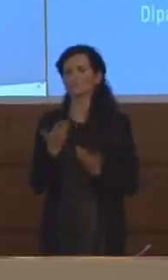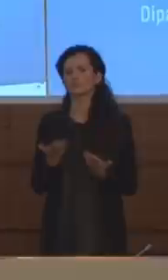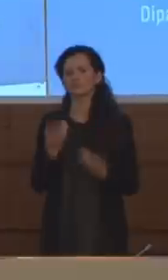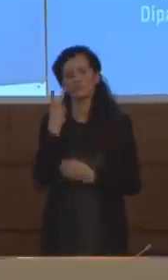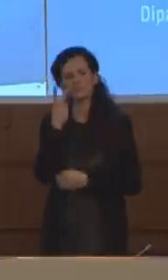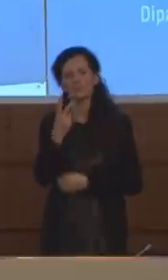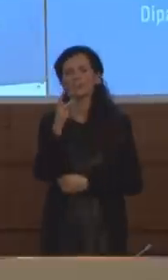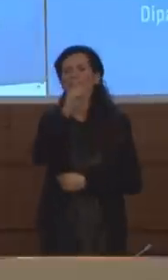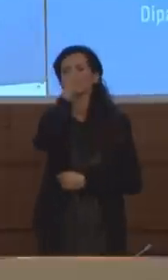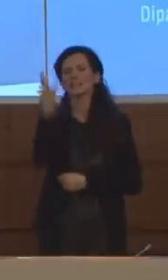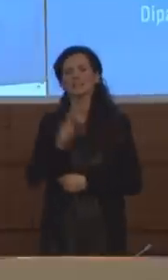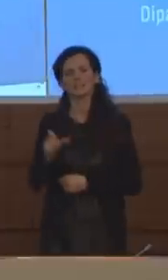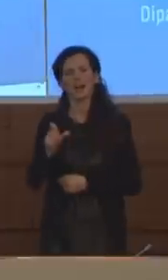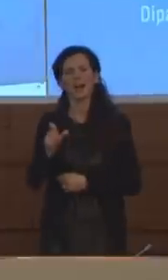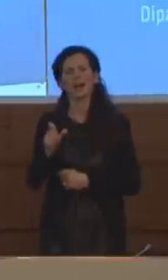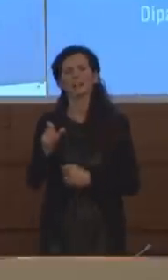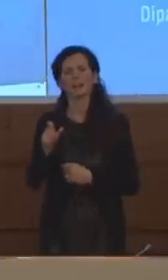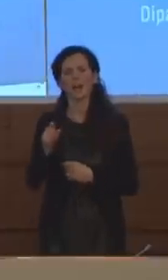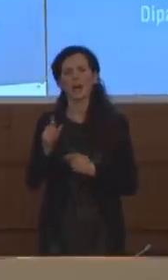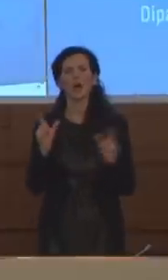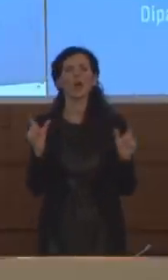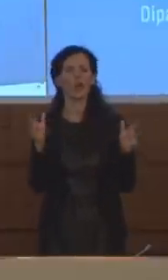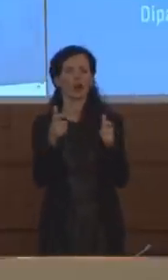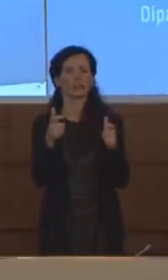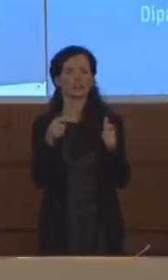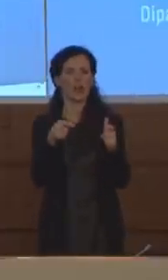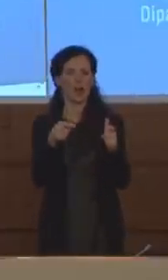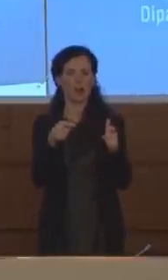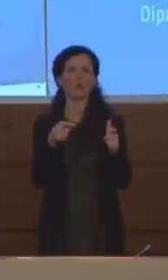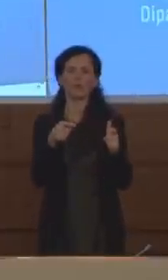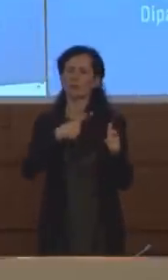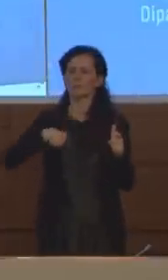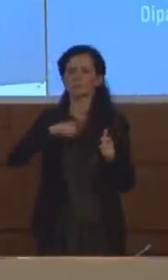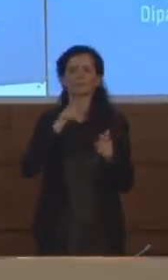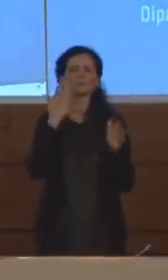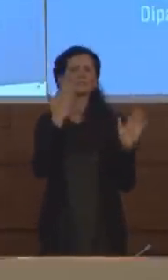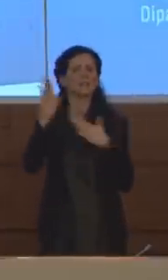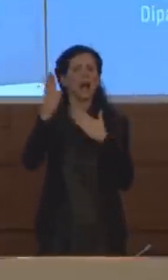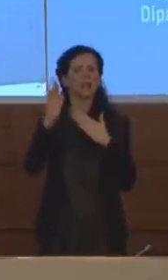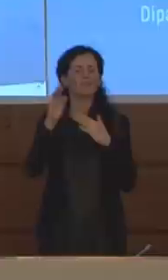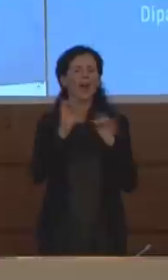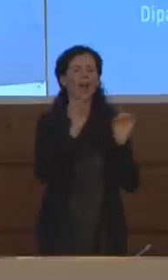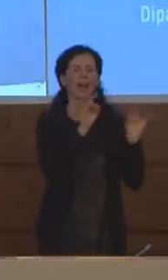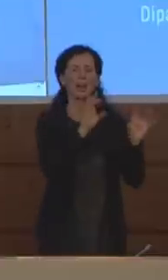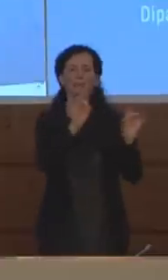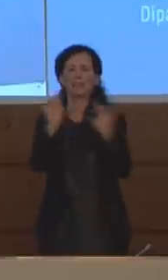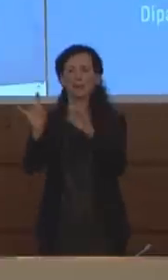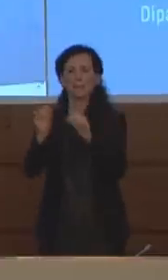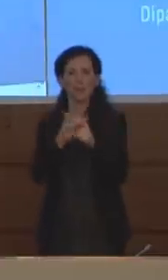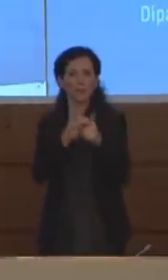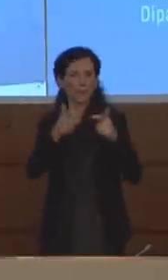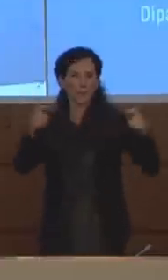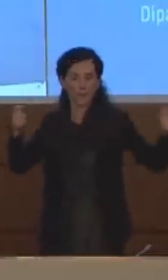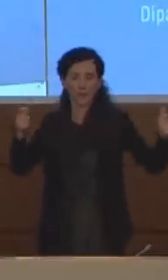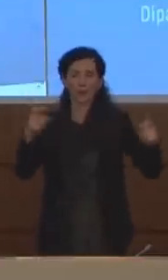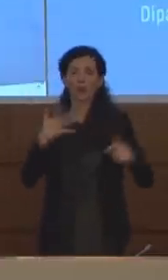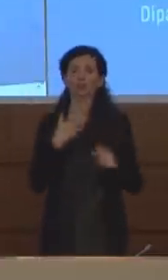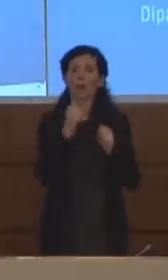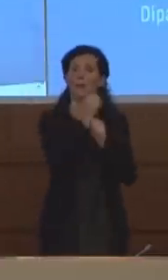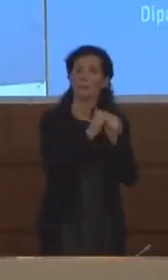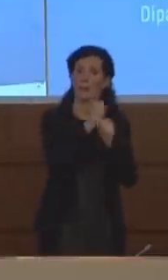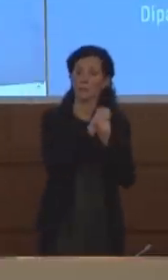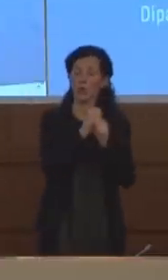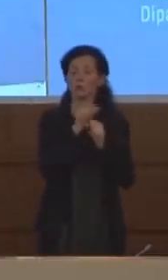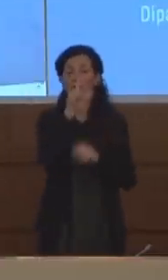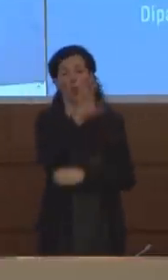lockdown ha funzionato e quindi ci siamo salvati dal diffondersi dell'epidemia e abbiamo due regioni in particolare il piemonte la lombardia